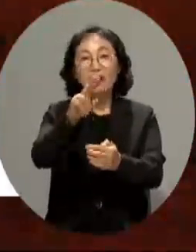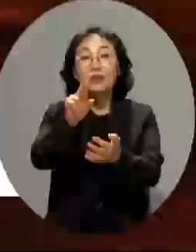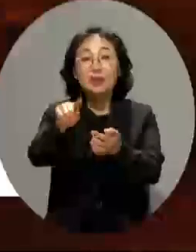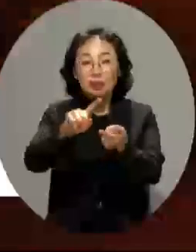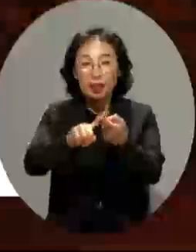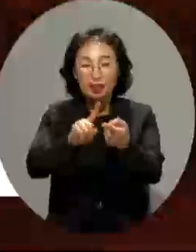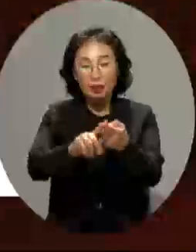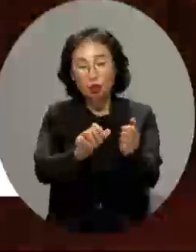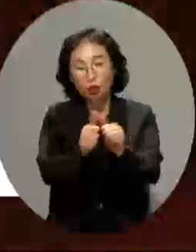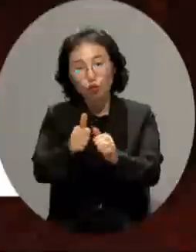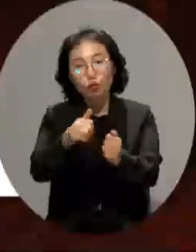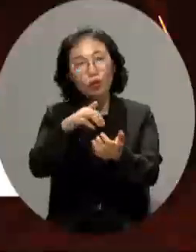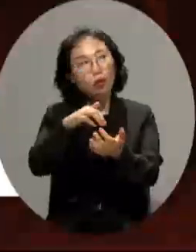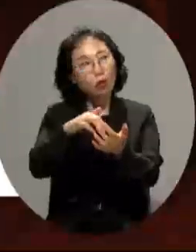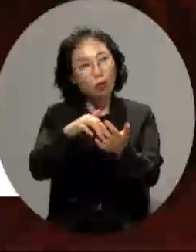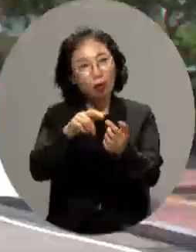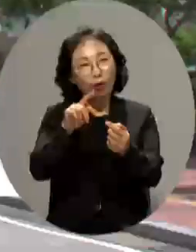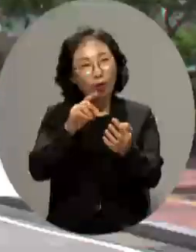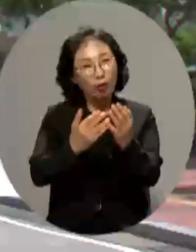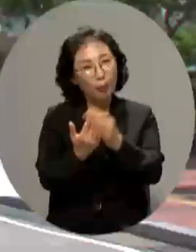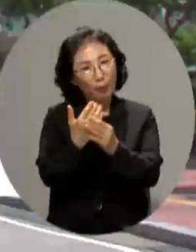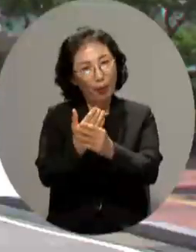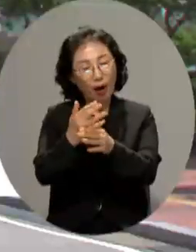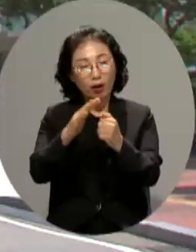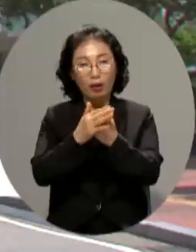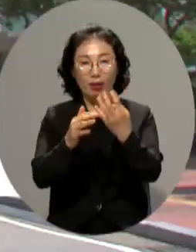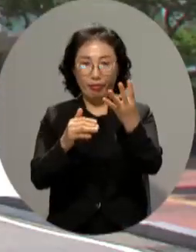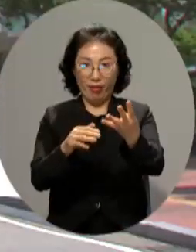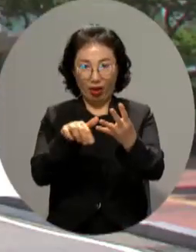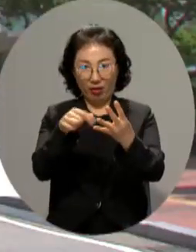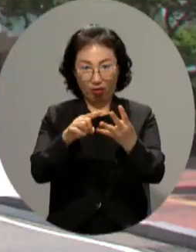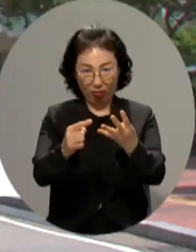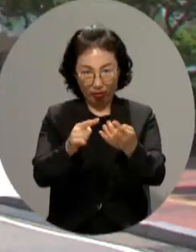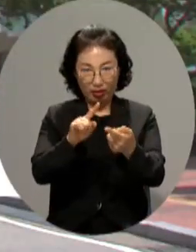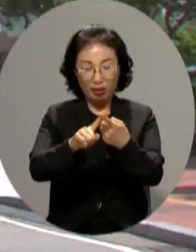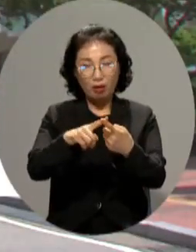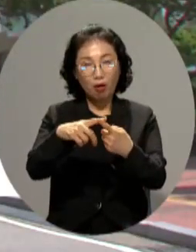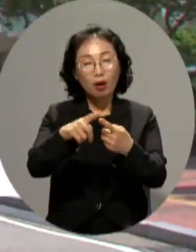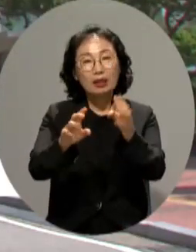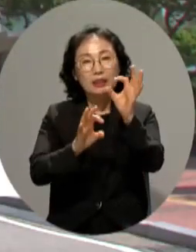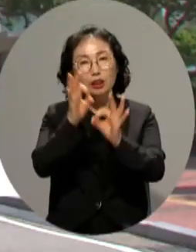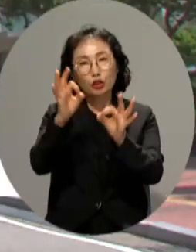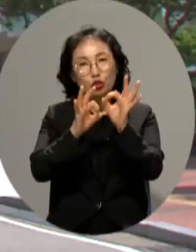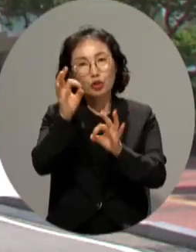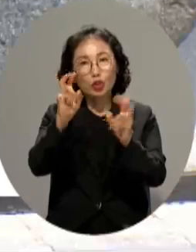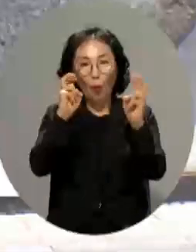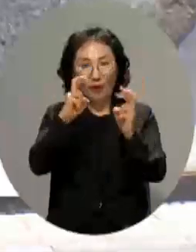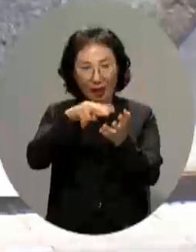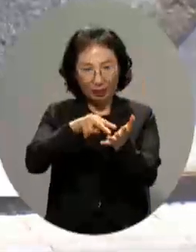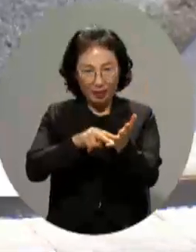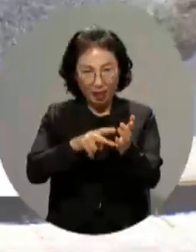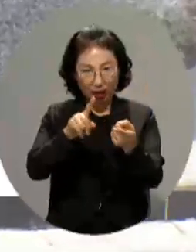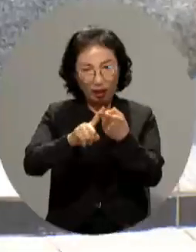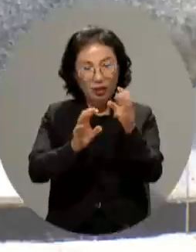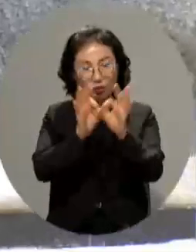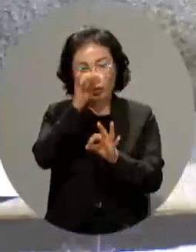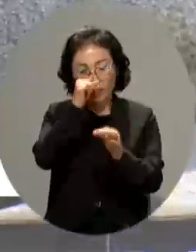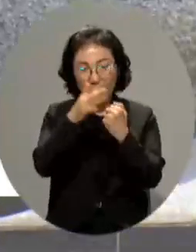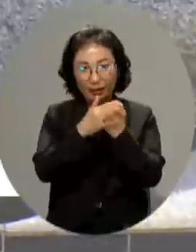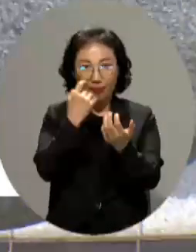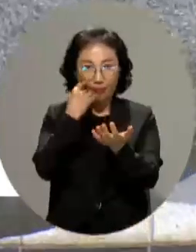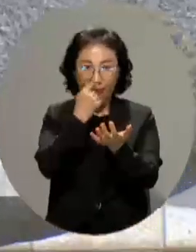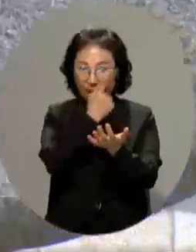발생한 사망사고는 4건. 경찰 수사에서 업체 측 과실이 잇따라 드러난 가운데 중대재해처벌법 적용을